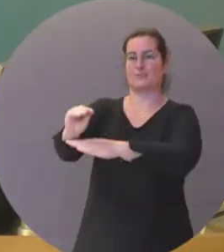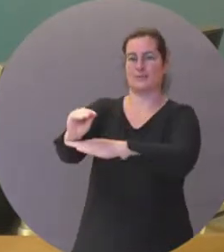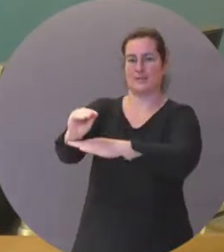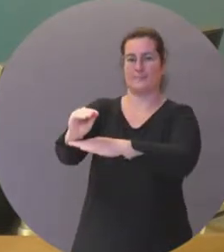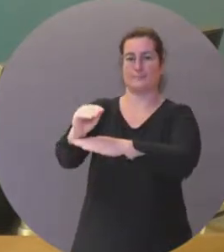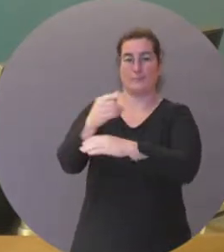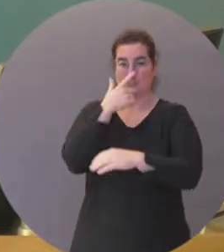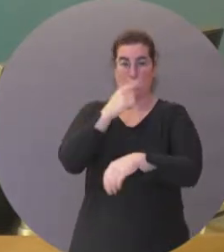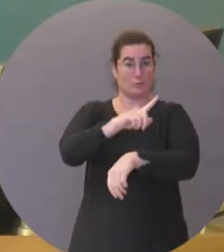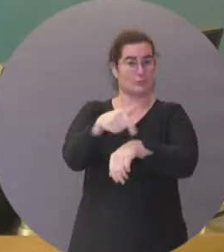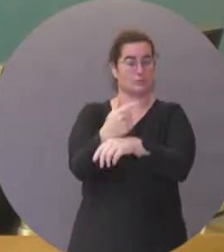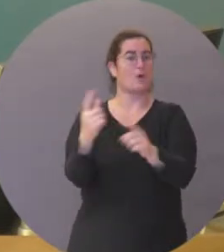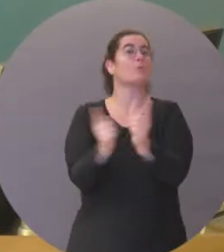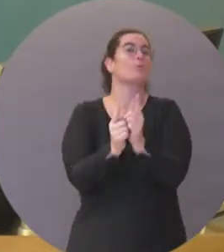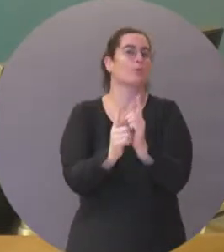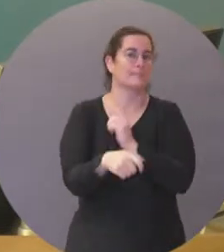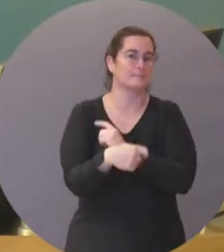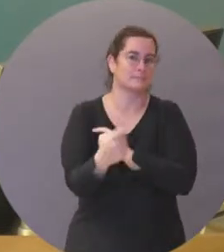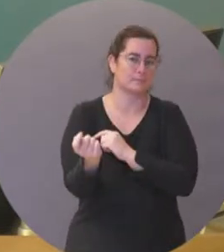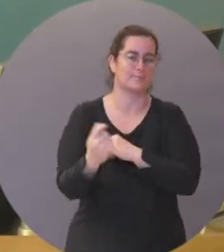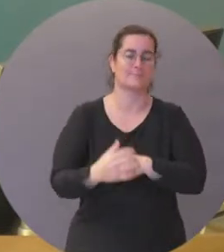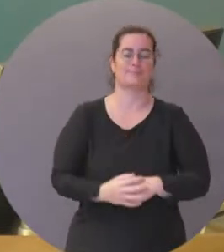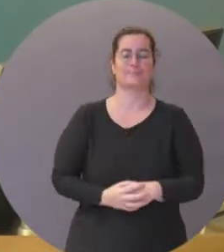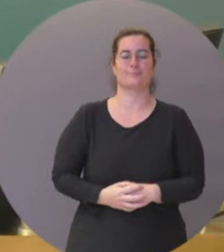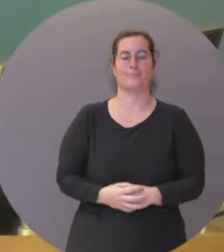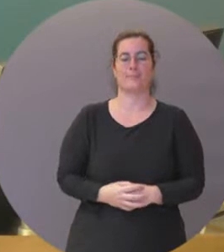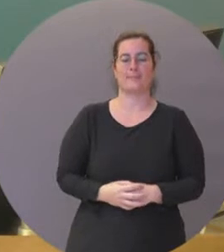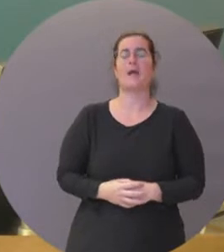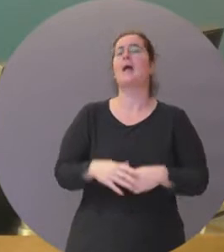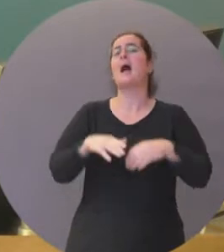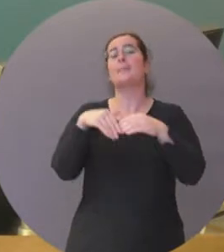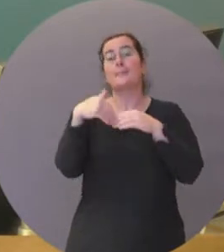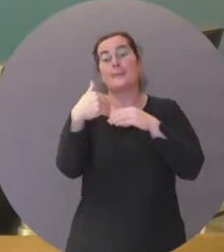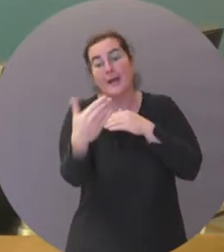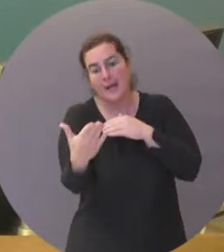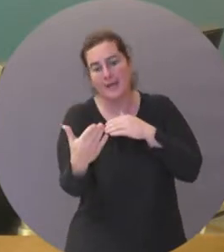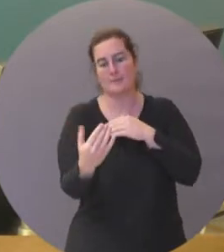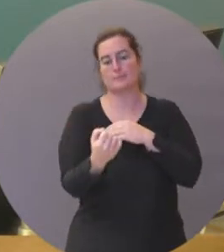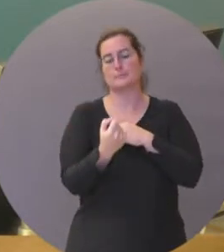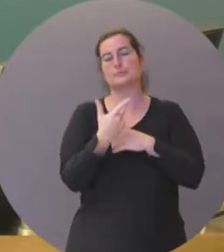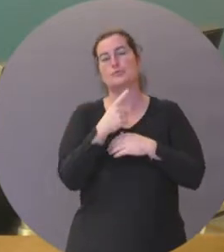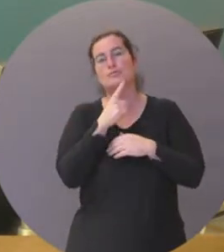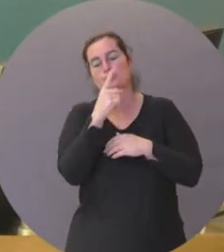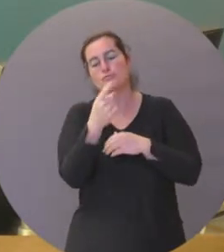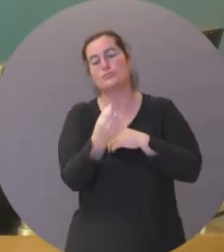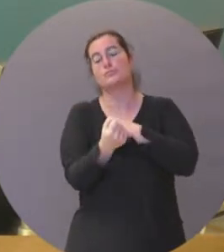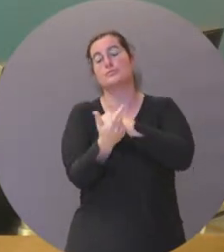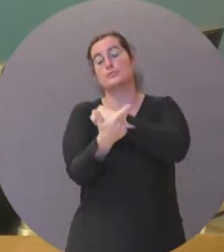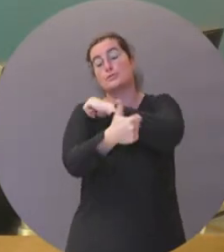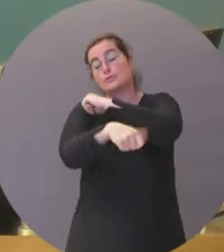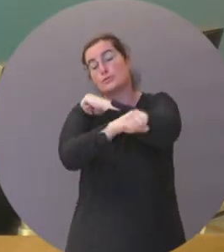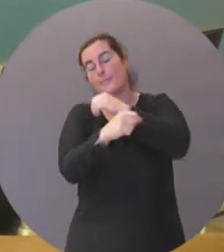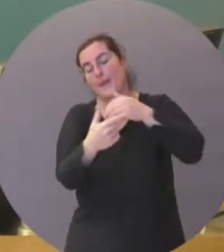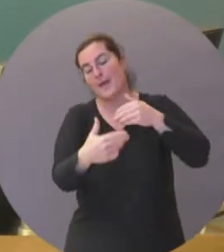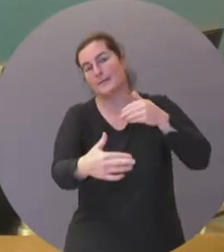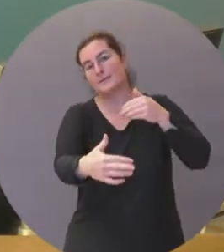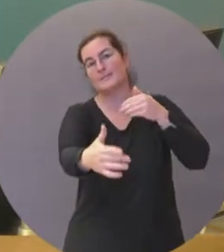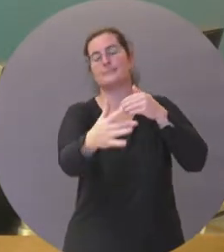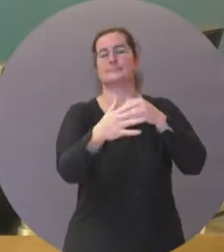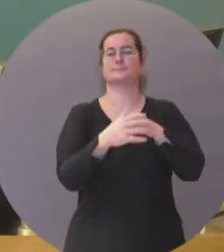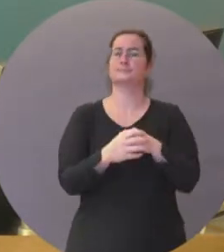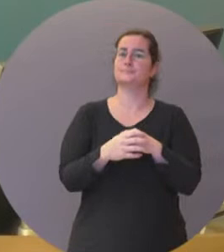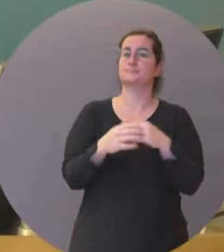court vous imaginez durant plusieurs jours durant plusieurs semaines notre collectivité a donc du